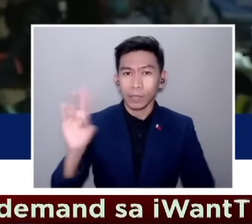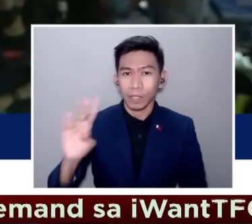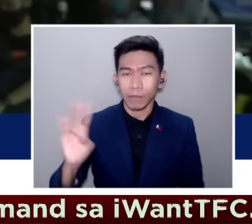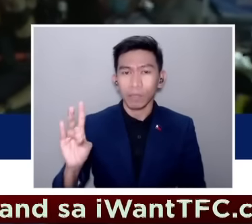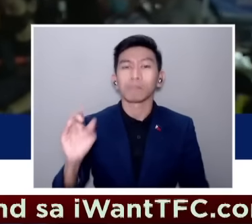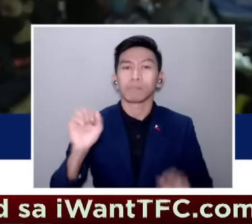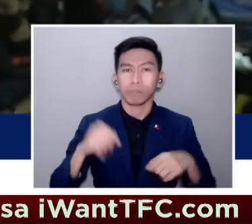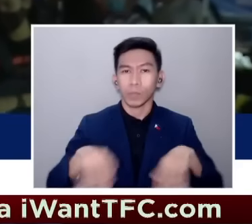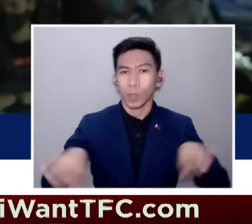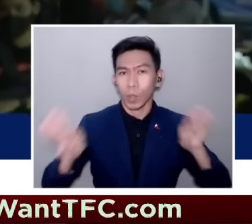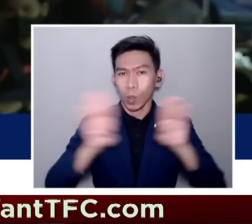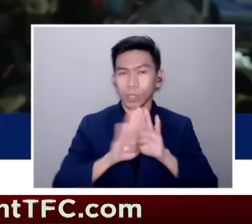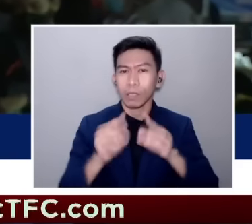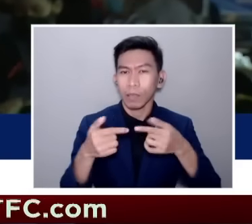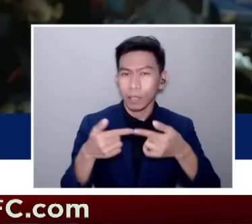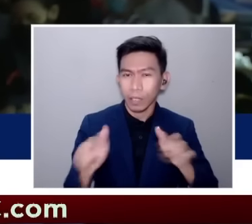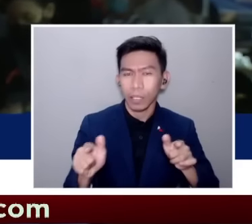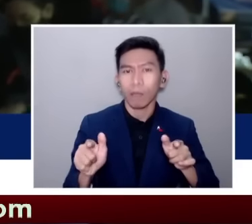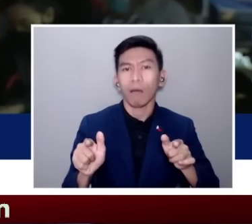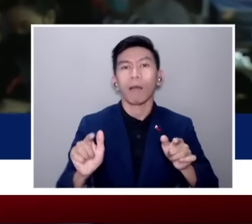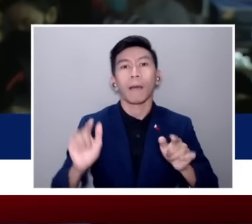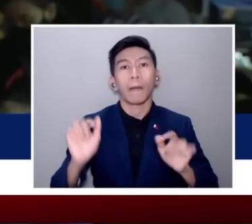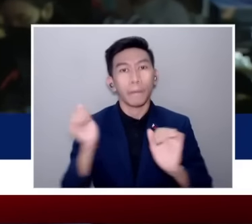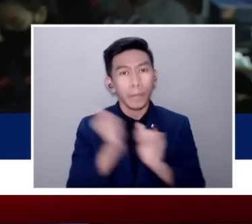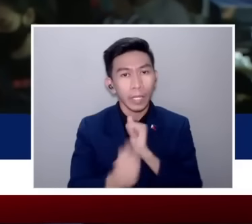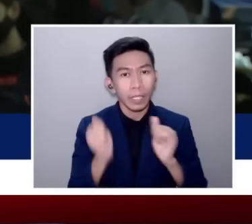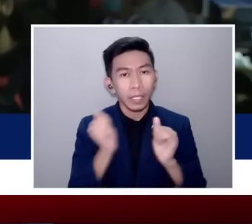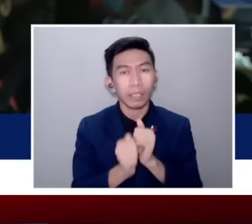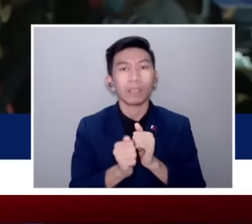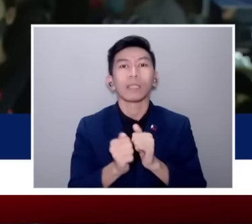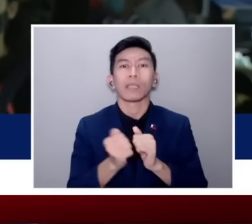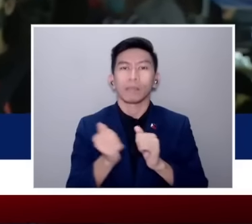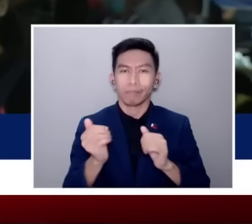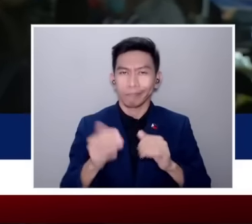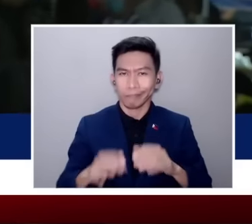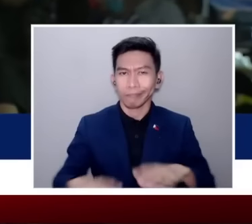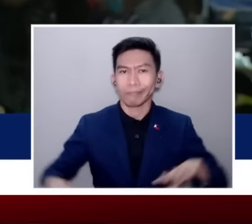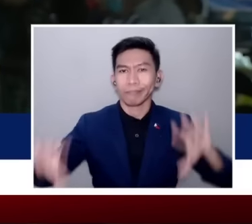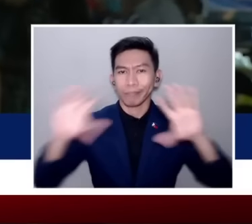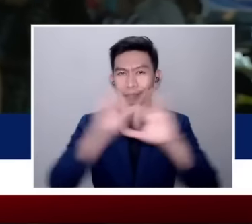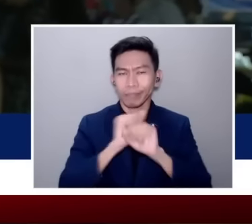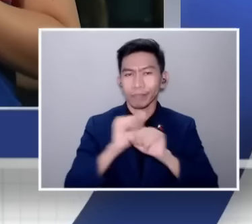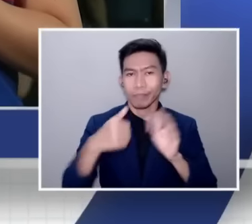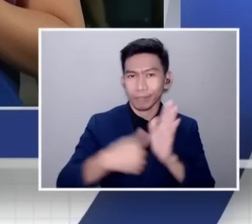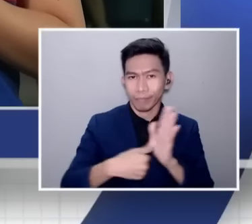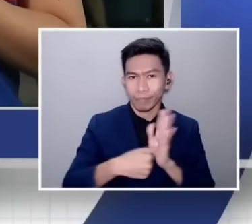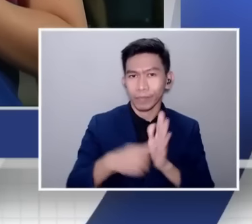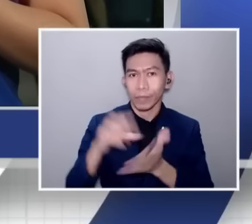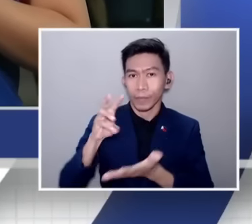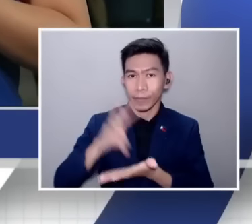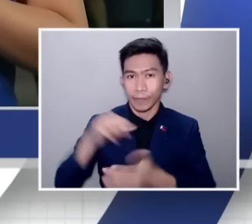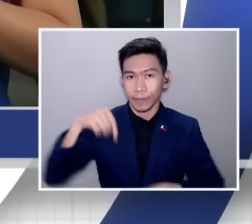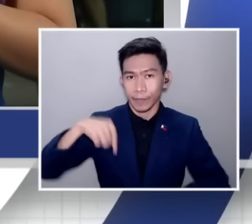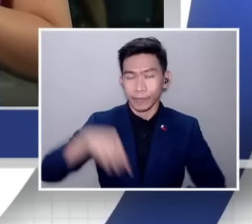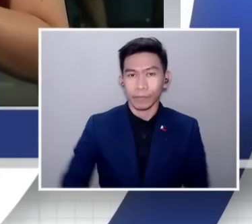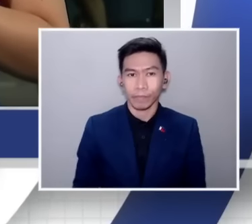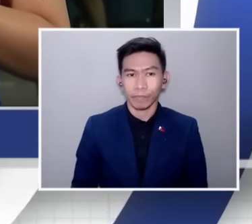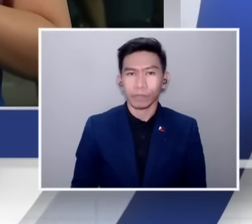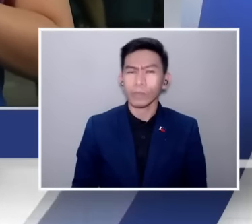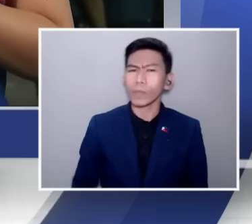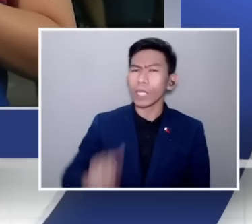paaralan na magiging hudyat nga ng pagtatapos ng botohan dito. Karen? Paglilinaw, lady, isang VCM